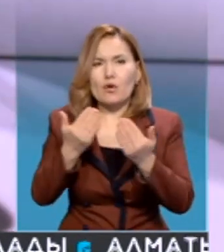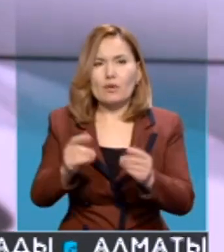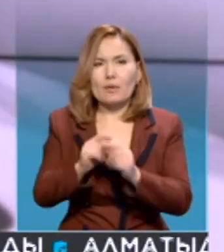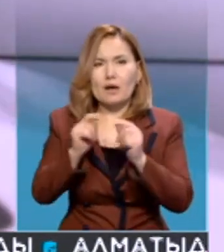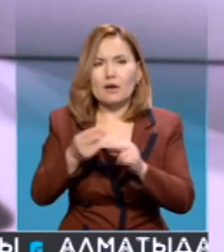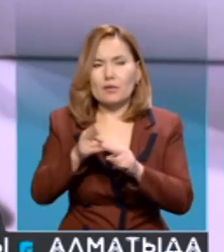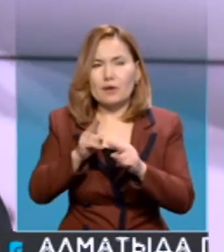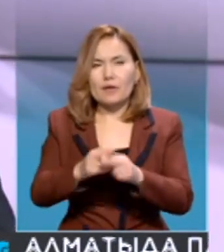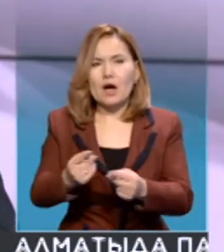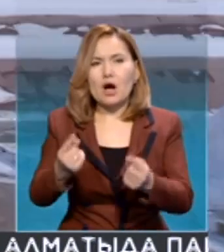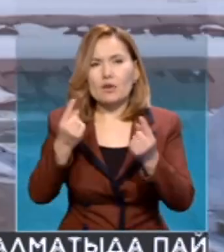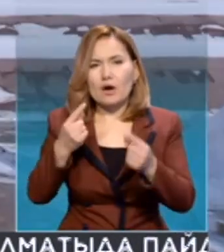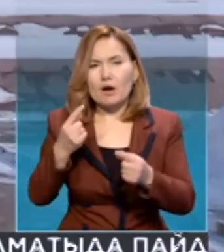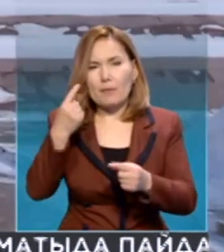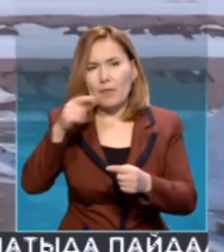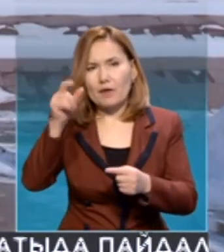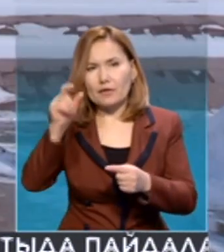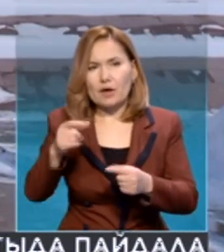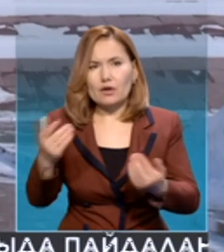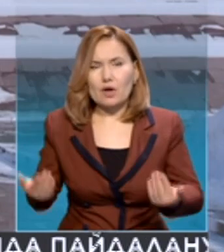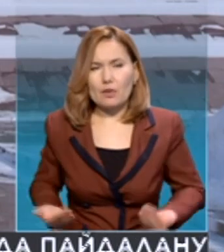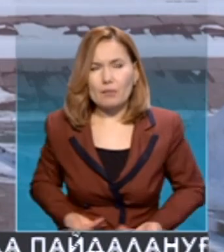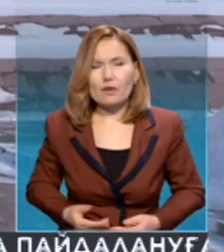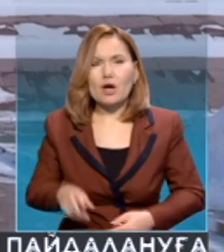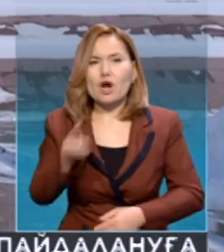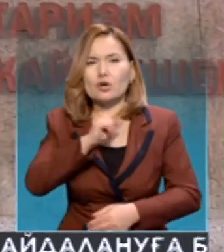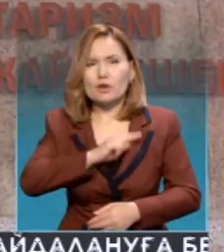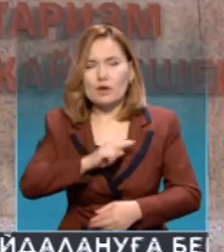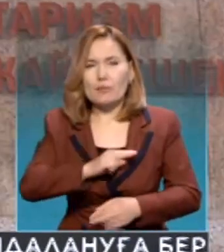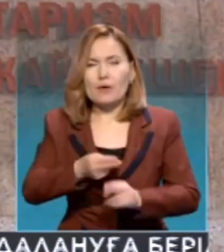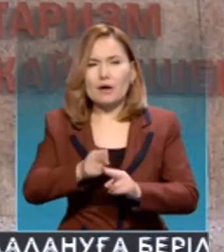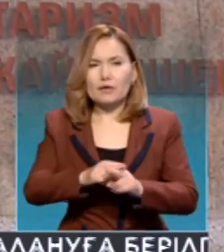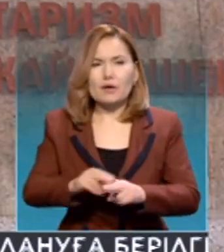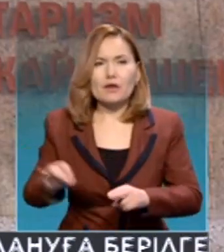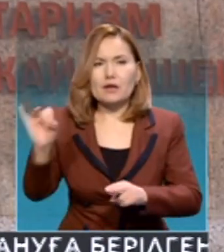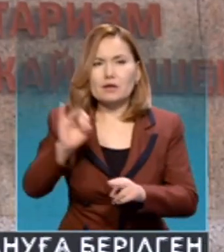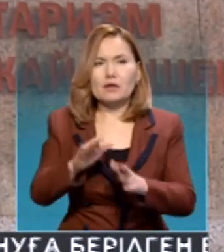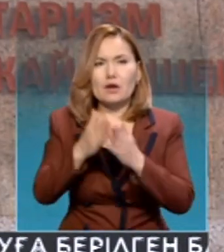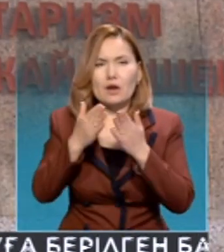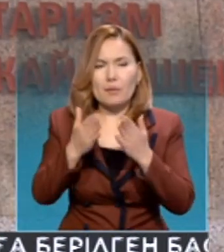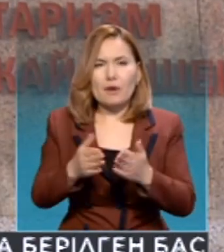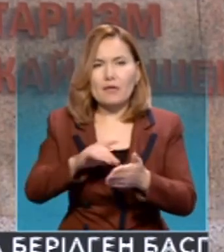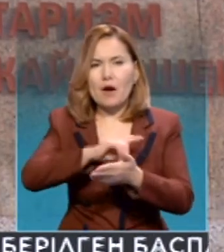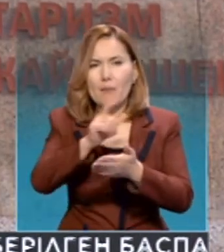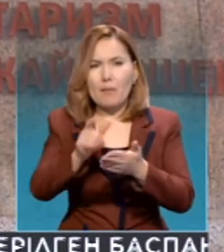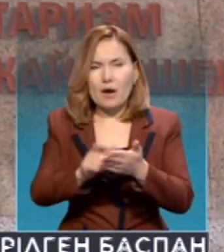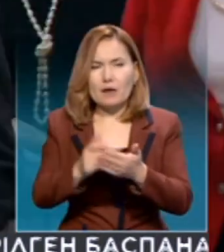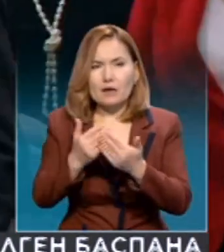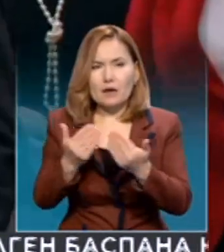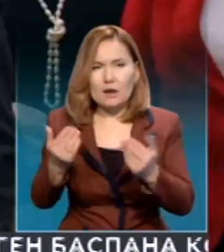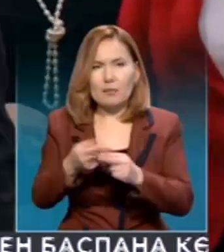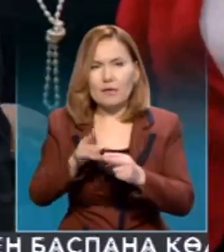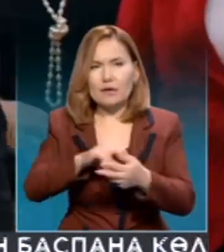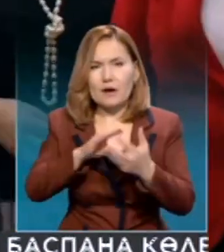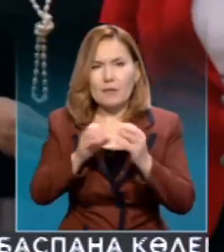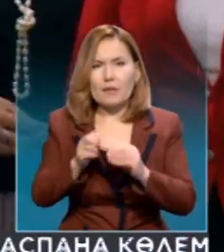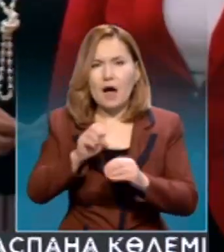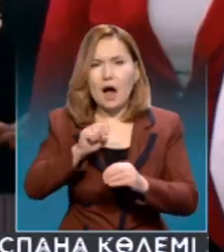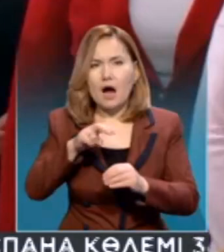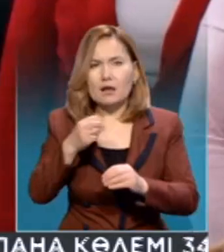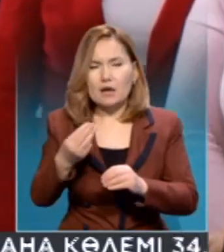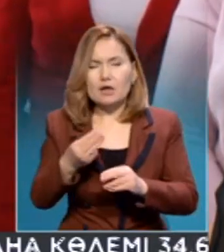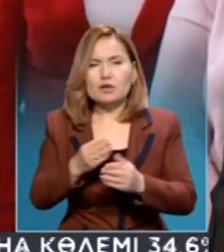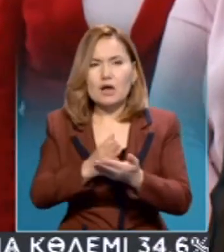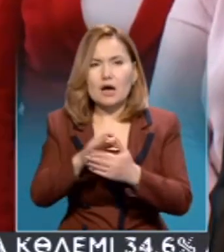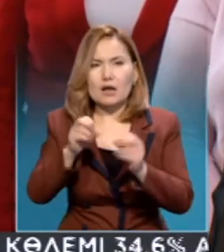өтті. Онда көрнекті тұлғаның өмірі мен қызметі жайында сыр шертетін кітаптар мен өнегелі мақалалары қойылды. Алаш қайраткері өз